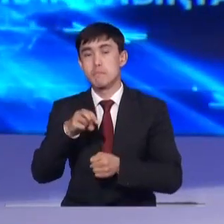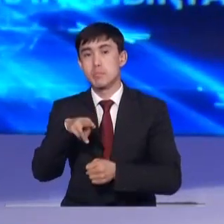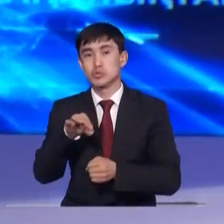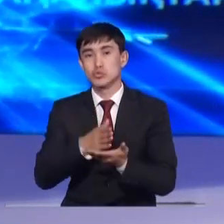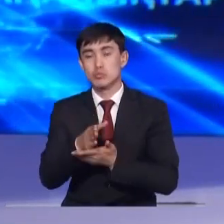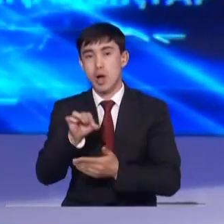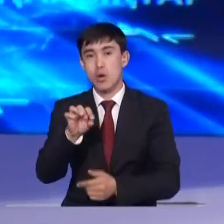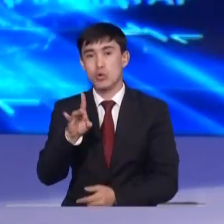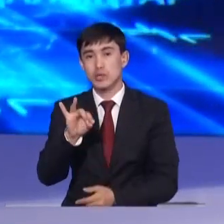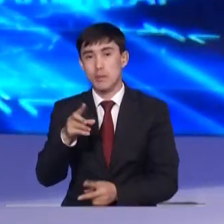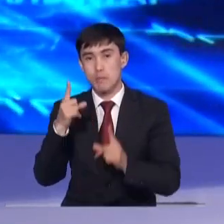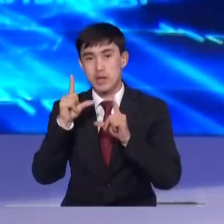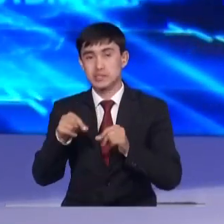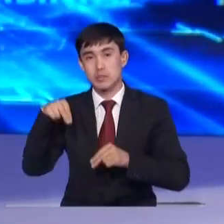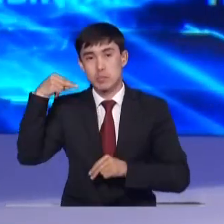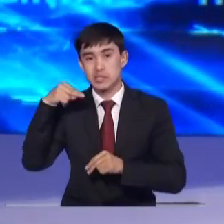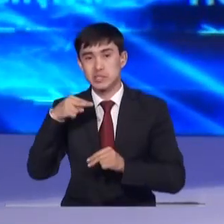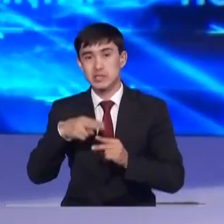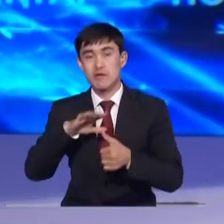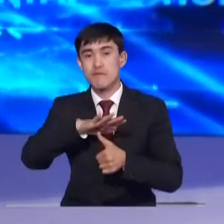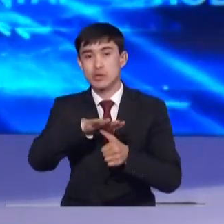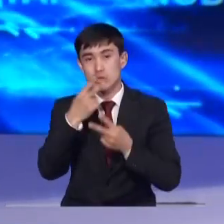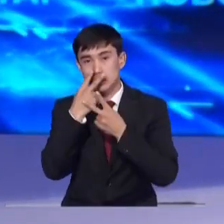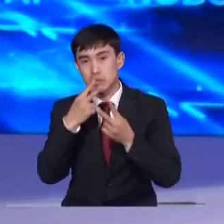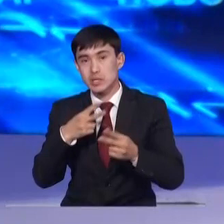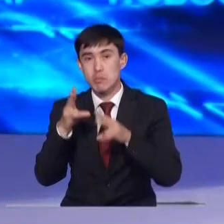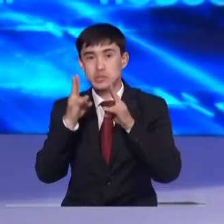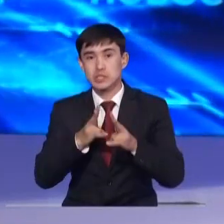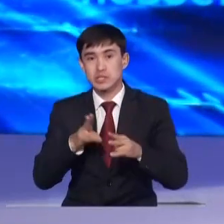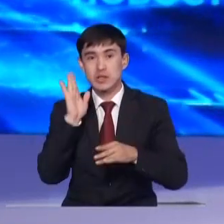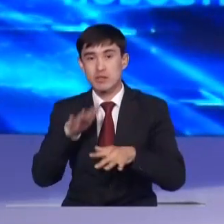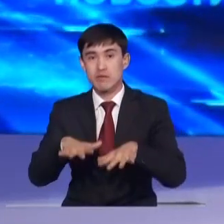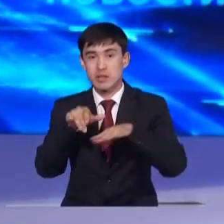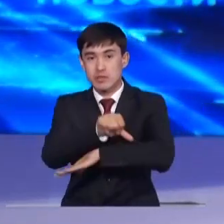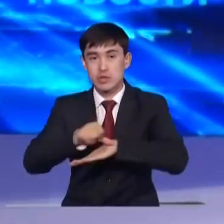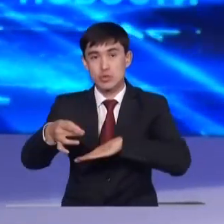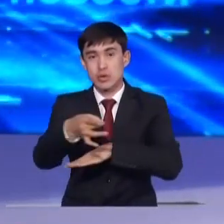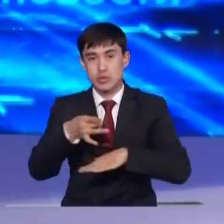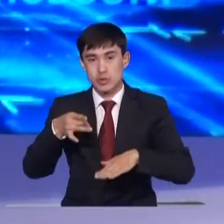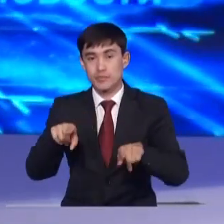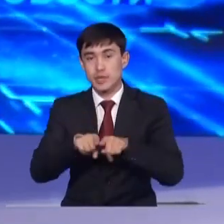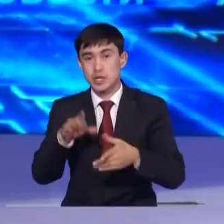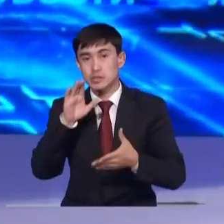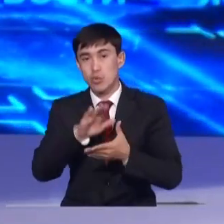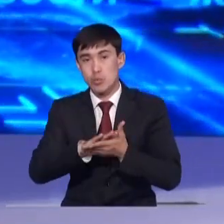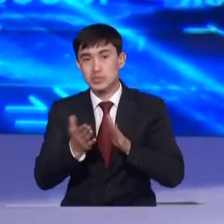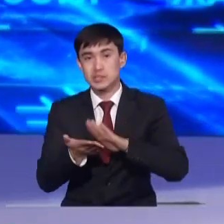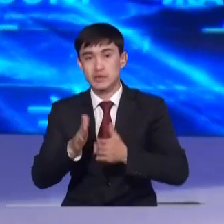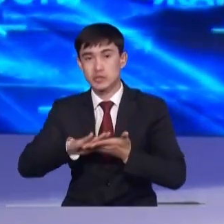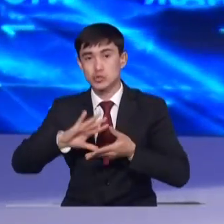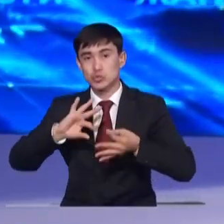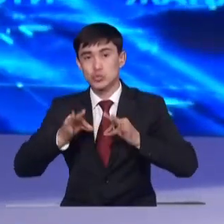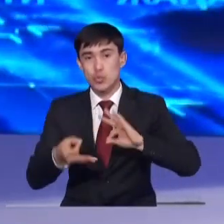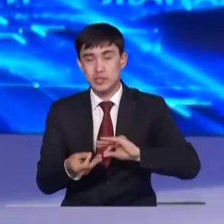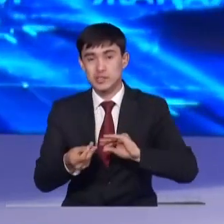акорды в ходе поездки президент на вертолёте осмотрел пострадавший от наводнения территории региона также ознакомился со сложившейся